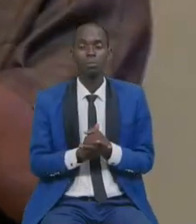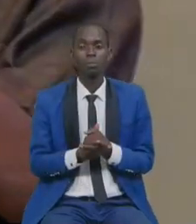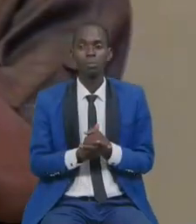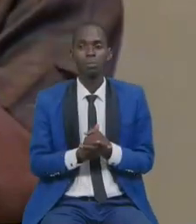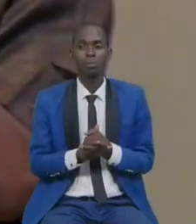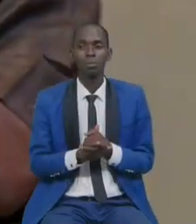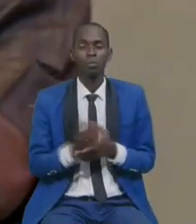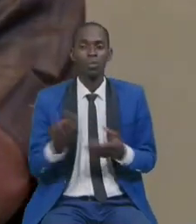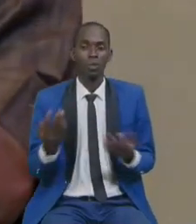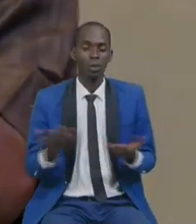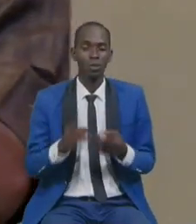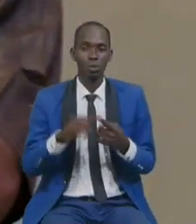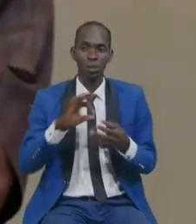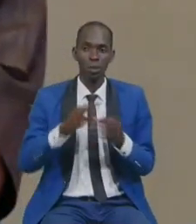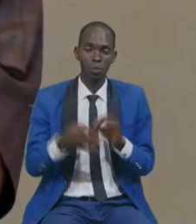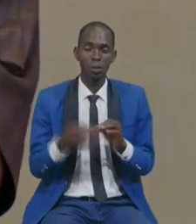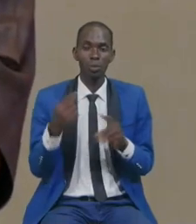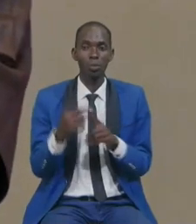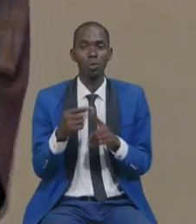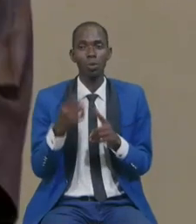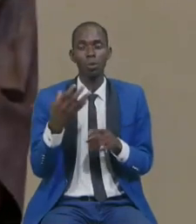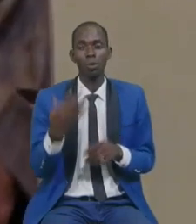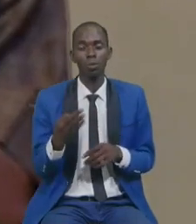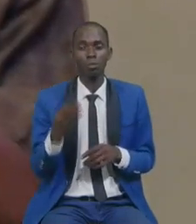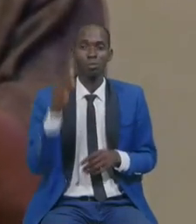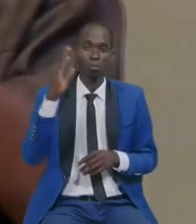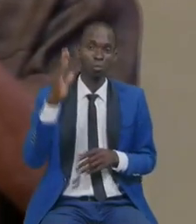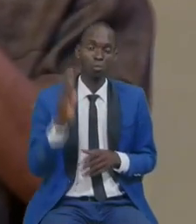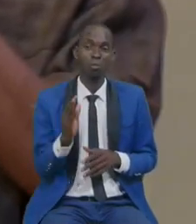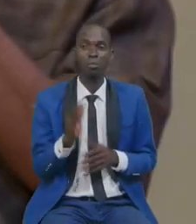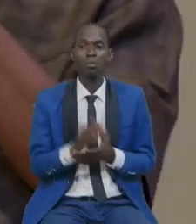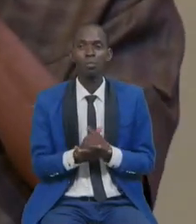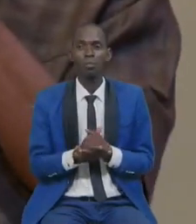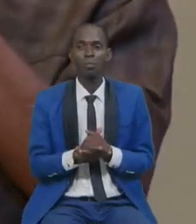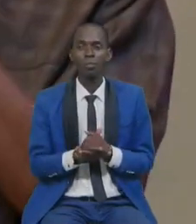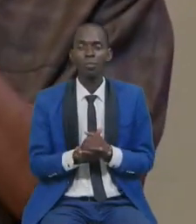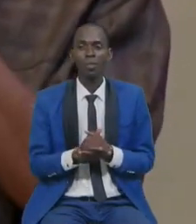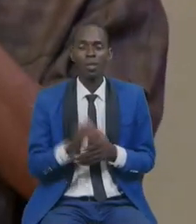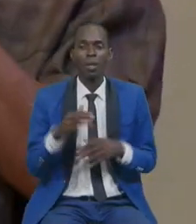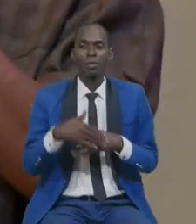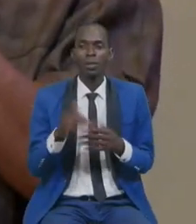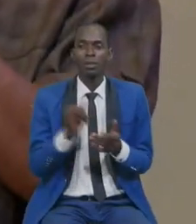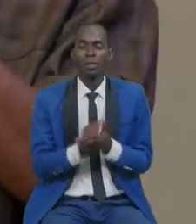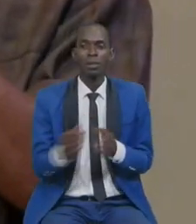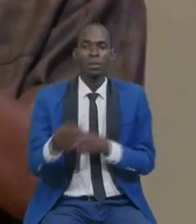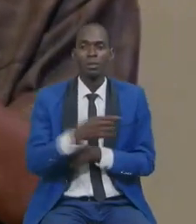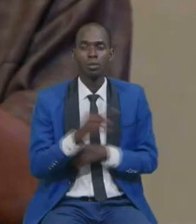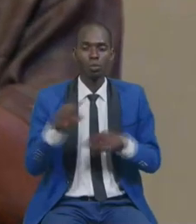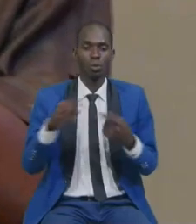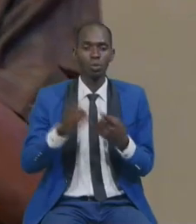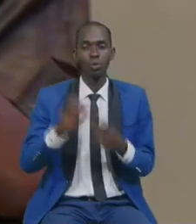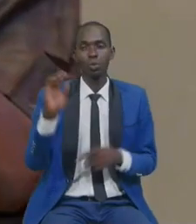Et nous avons interprété le message, la nuit de puissance. Après la nuit de puissance, ce jour-là, j'étais rentré à Oshodi